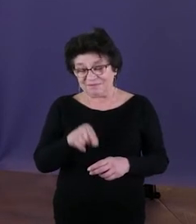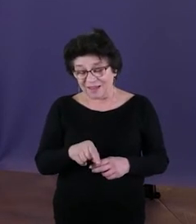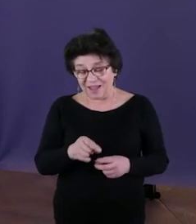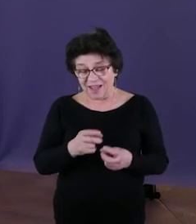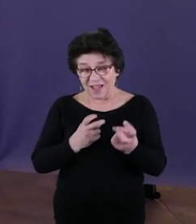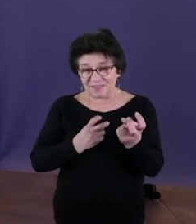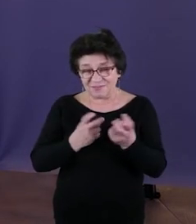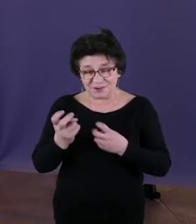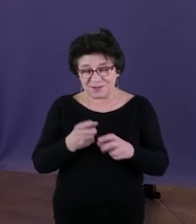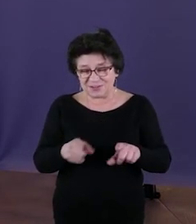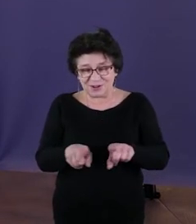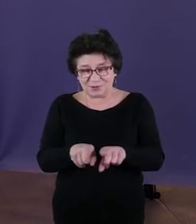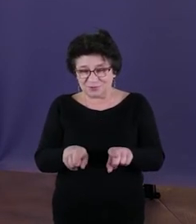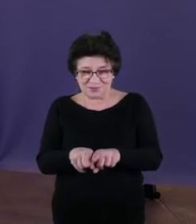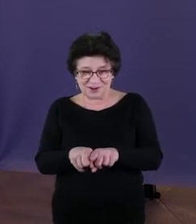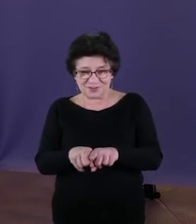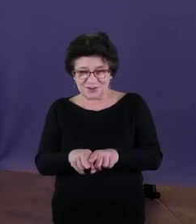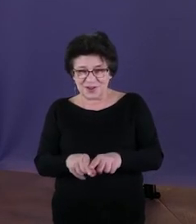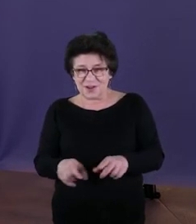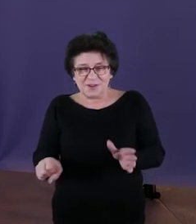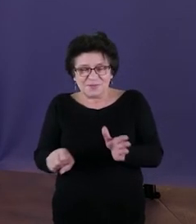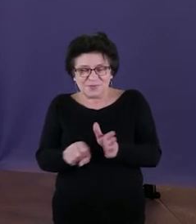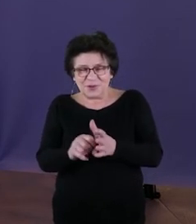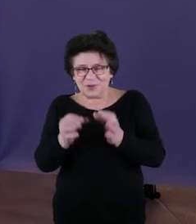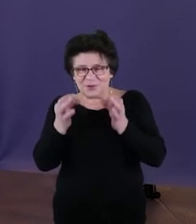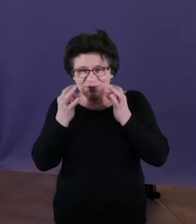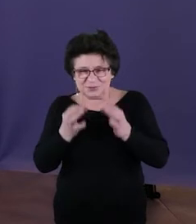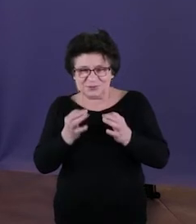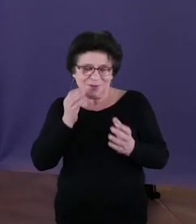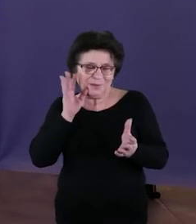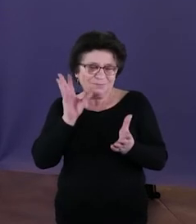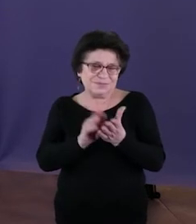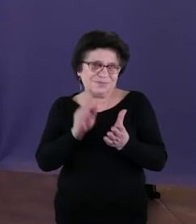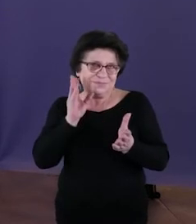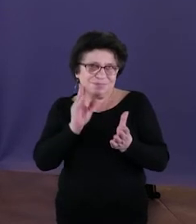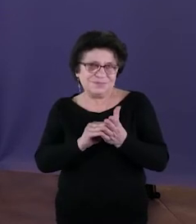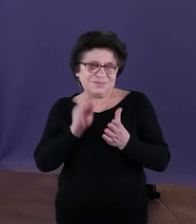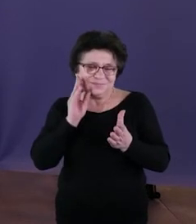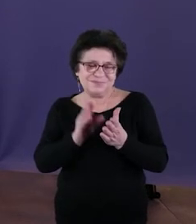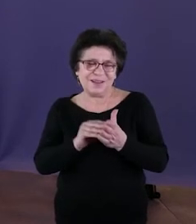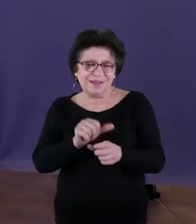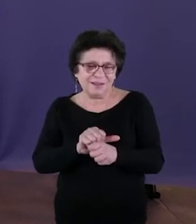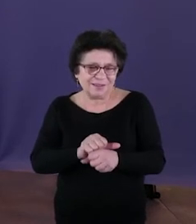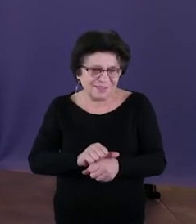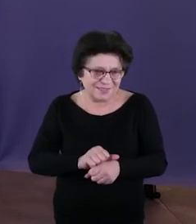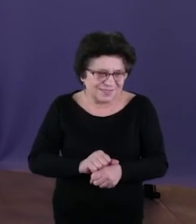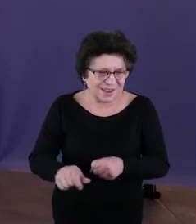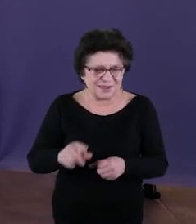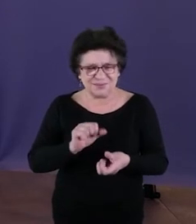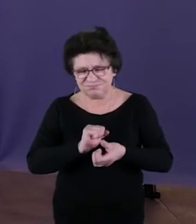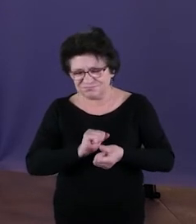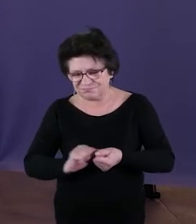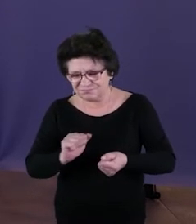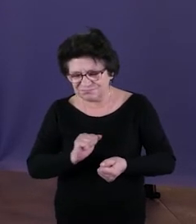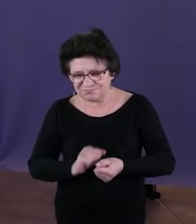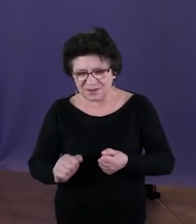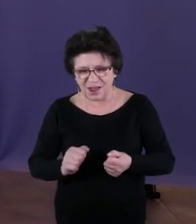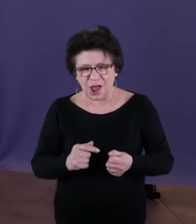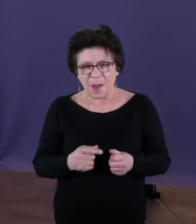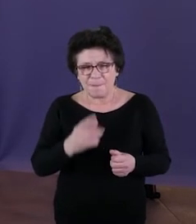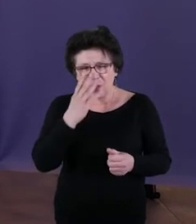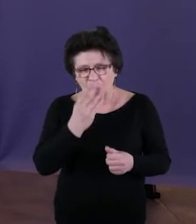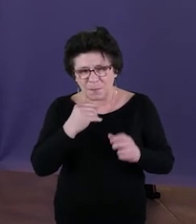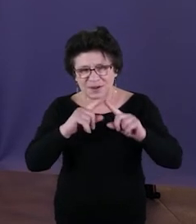jest powtarzana na pewno gdyby państwo czytali cokolwiek o tej bitwie pod Grunwaldem to będzie o uszkodzeniach w czasie tego